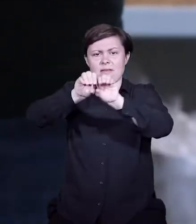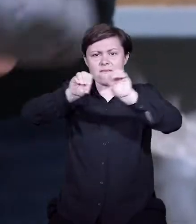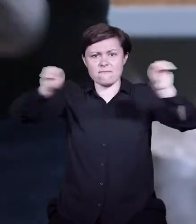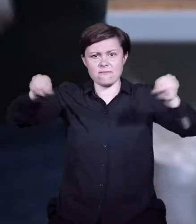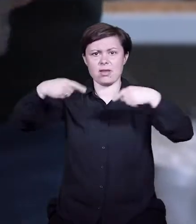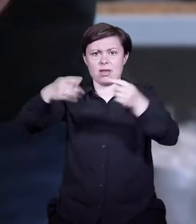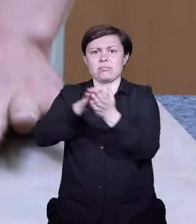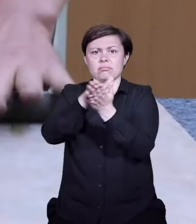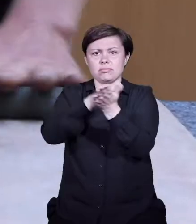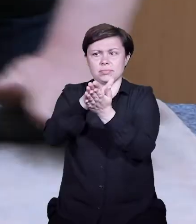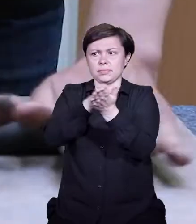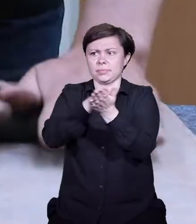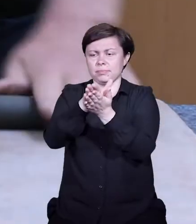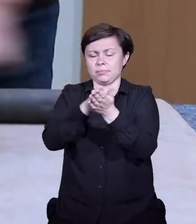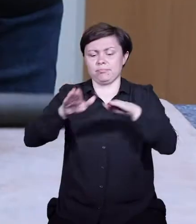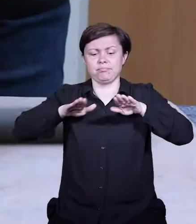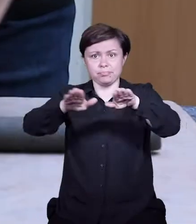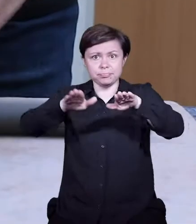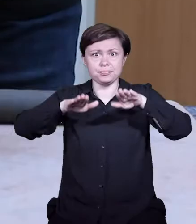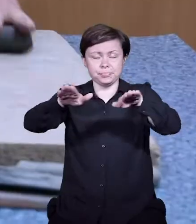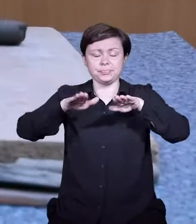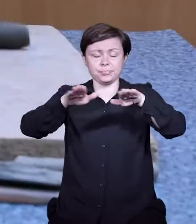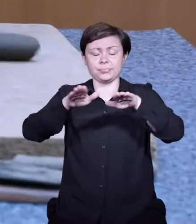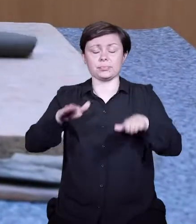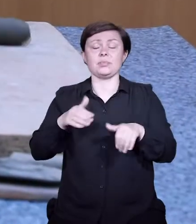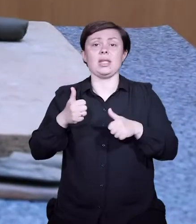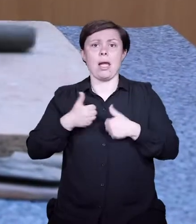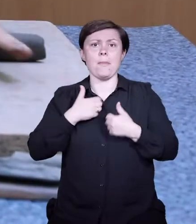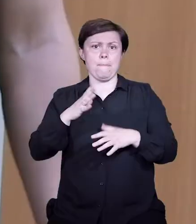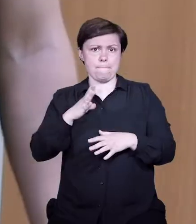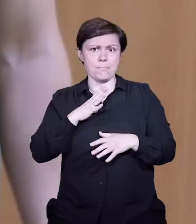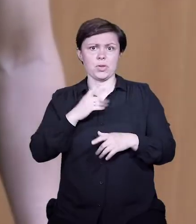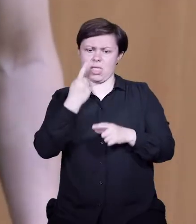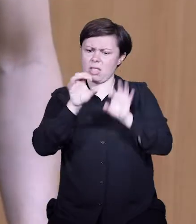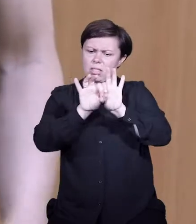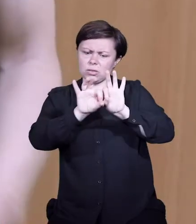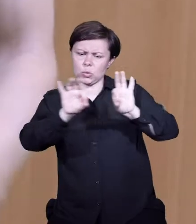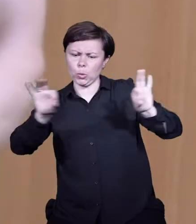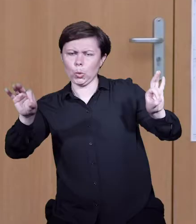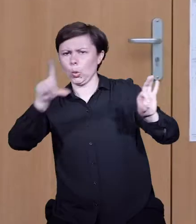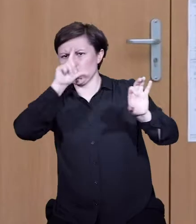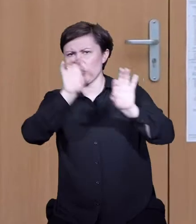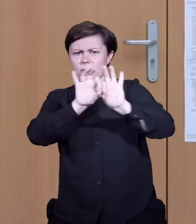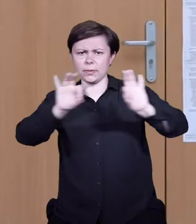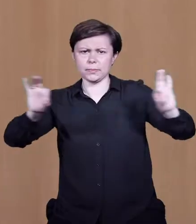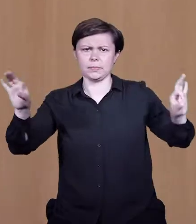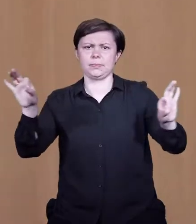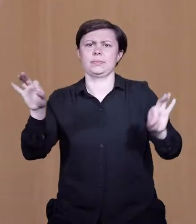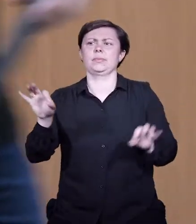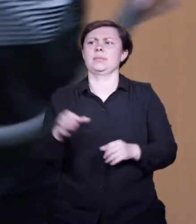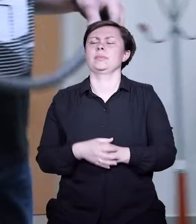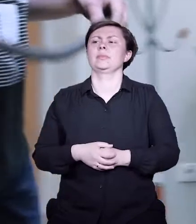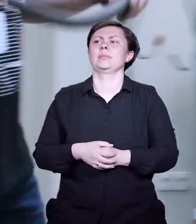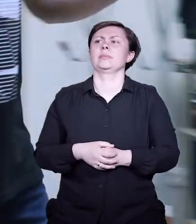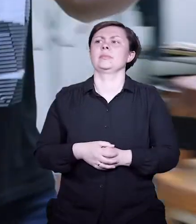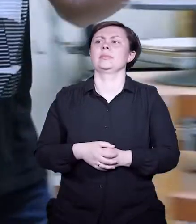tą masę w dłoniach, a następnie rozgniatam, żeby był to jednorodny, równej grubości wałek. Zabieram